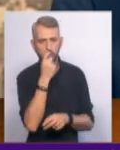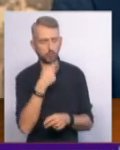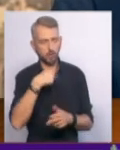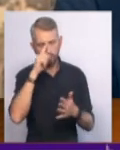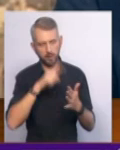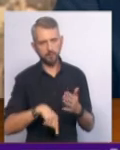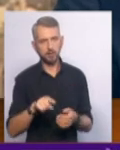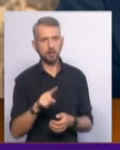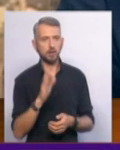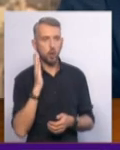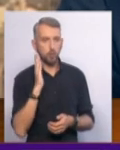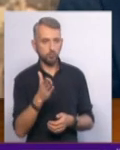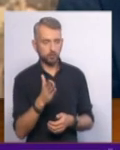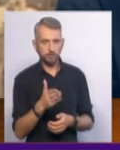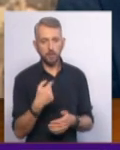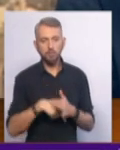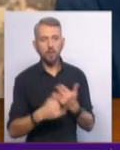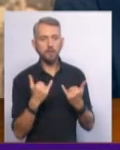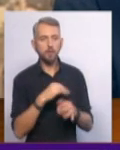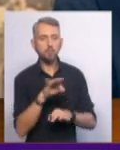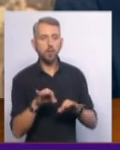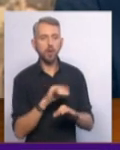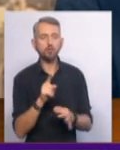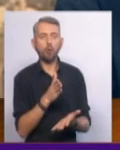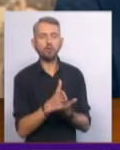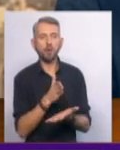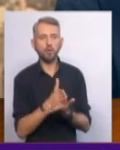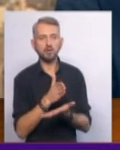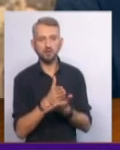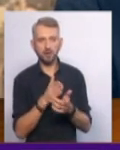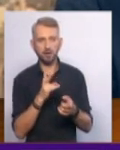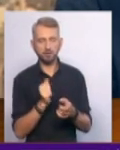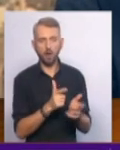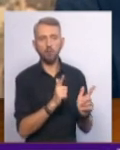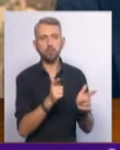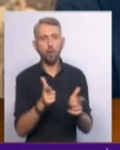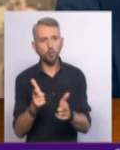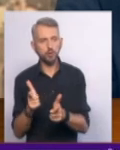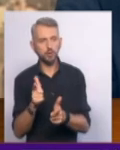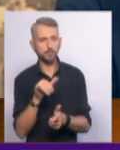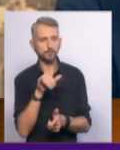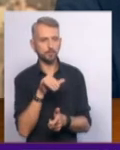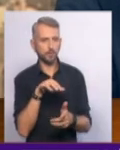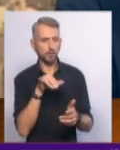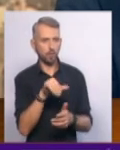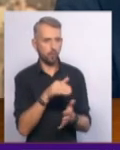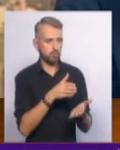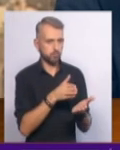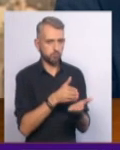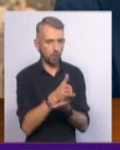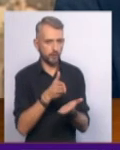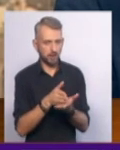буде… ми зараз проєкт, який знаходиться на погодженні у профільних